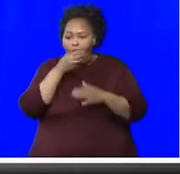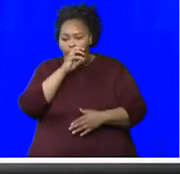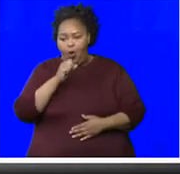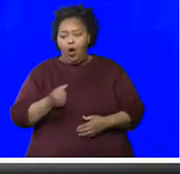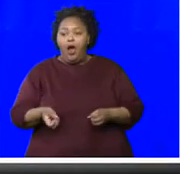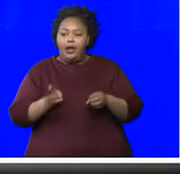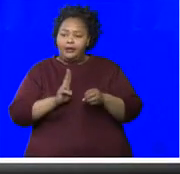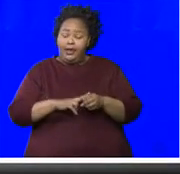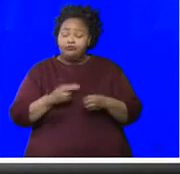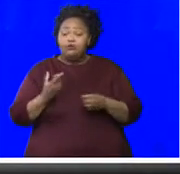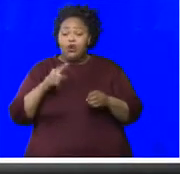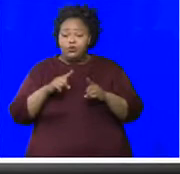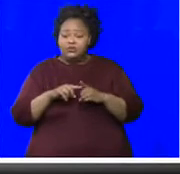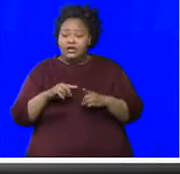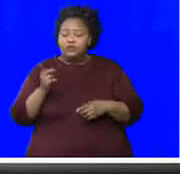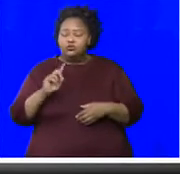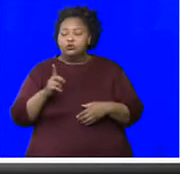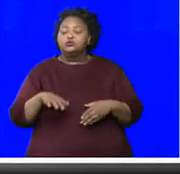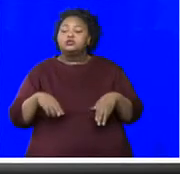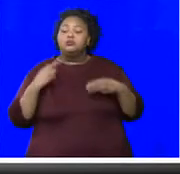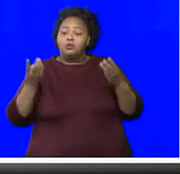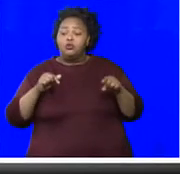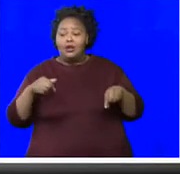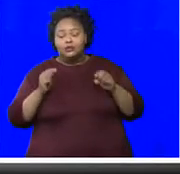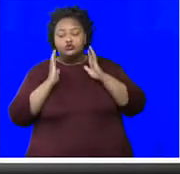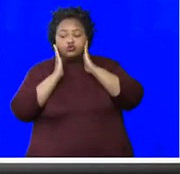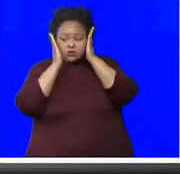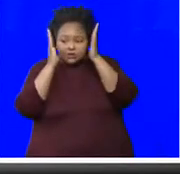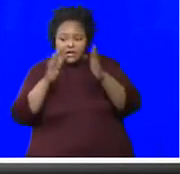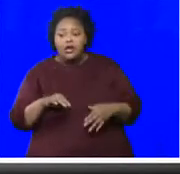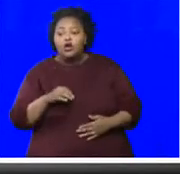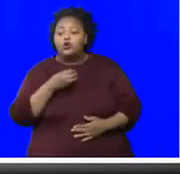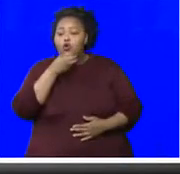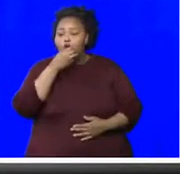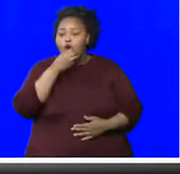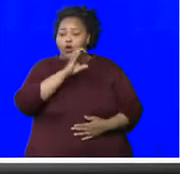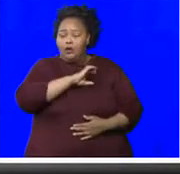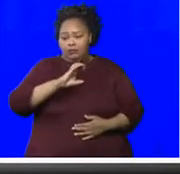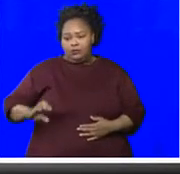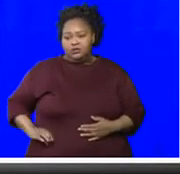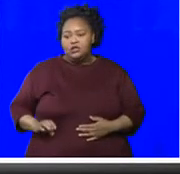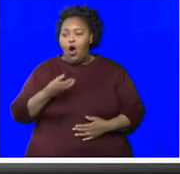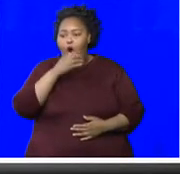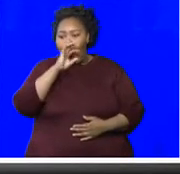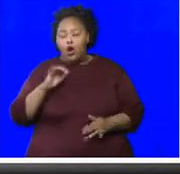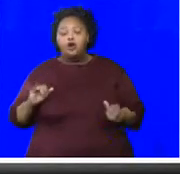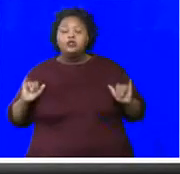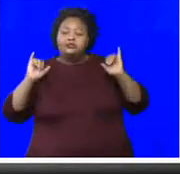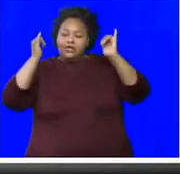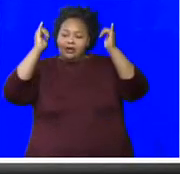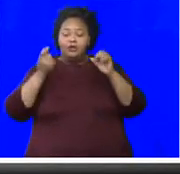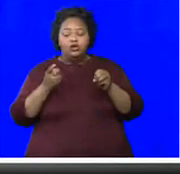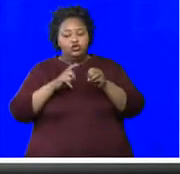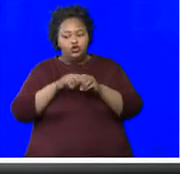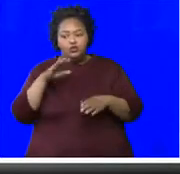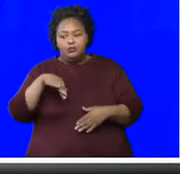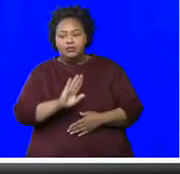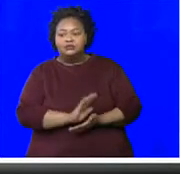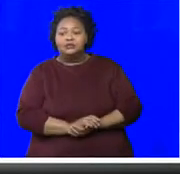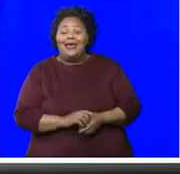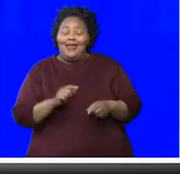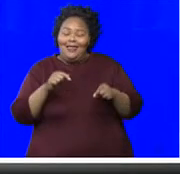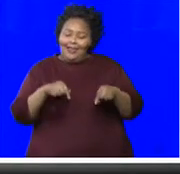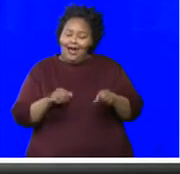praise ngeke ke kuthi ngalomhla ka 1 October sidawulanza emaswadi lahlabela ngegospel kusinawo abe part